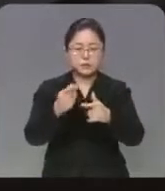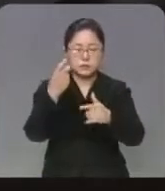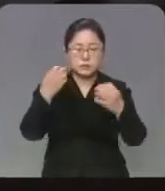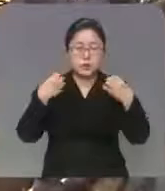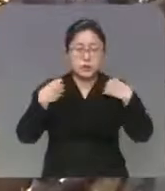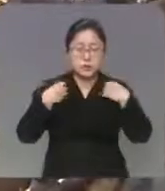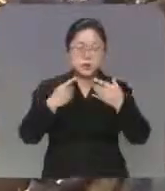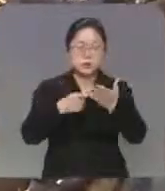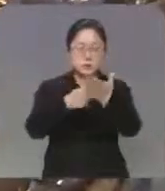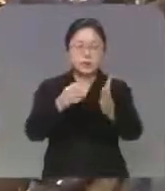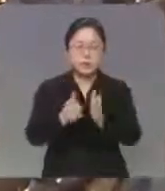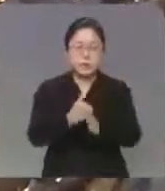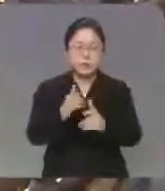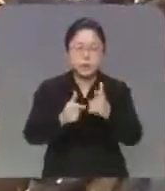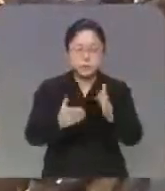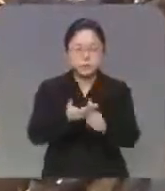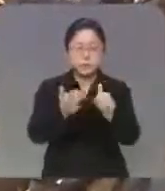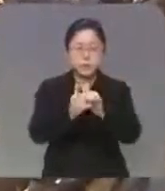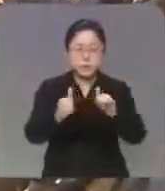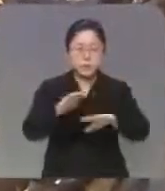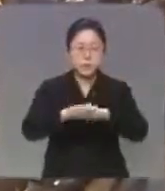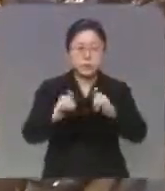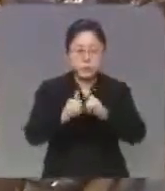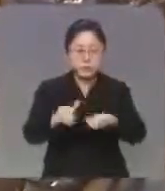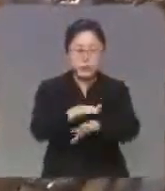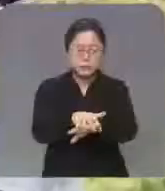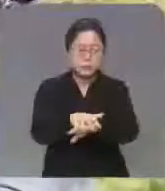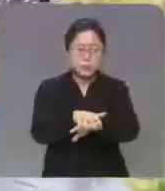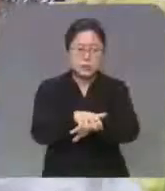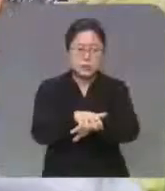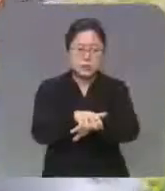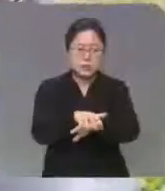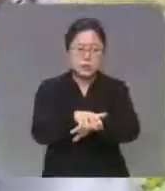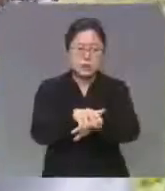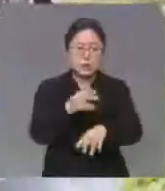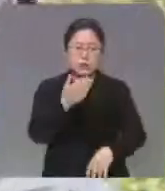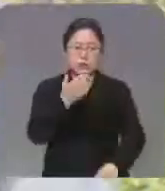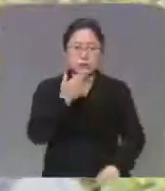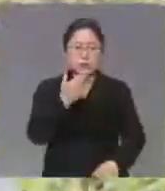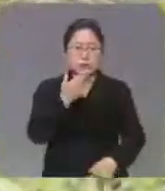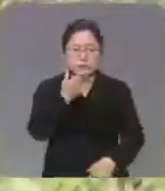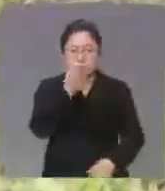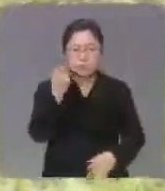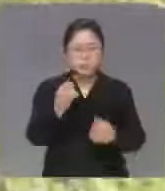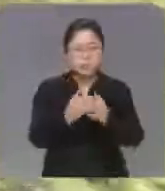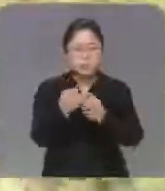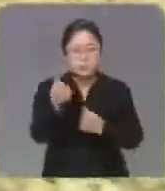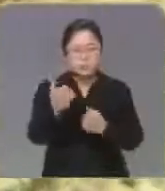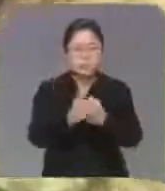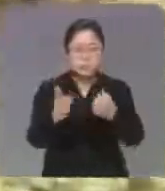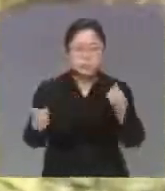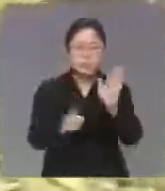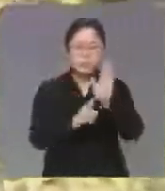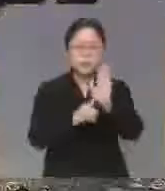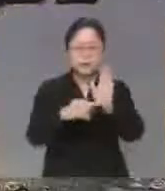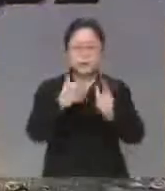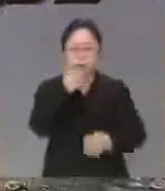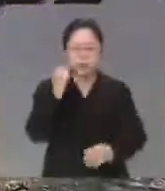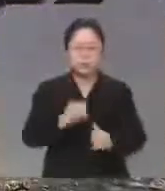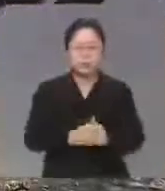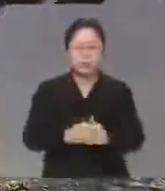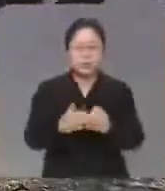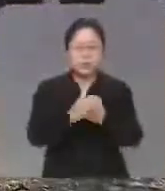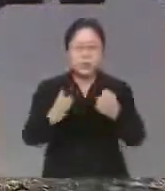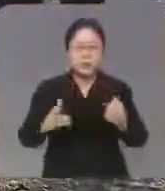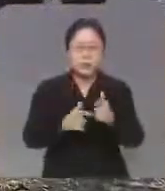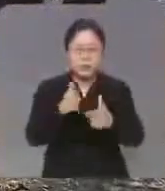가능했고 임업인들은 농민들에 비해 소속된 조직이 상대적으로 적어 잘 알려지지 않았기 때문입니다. 이에